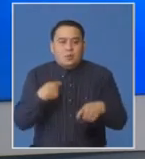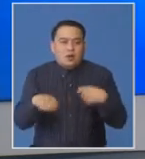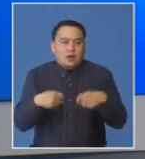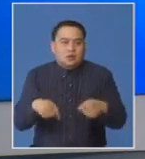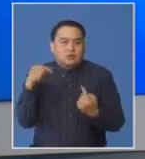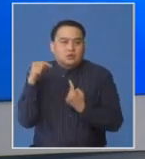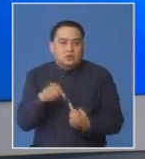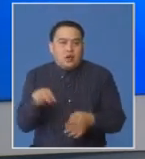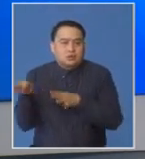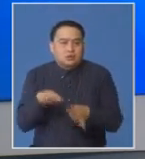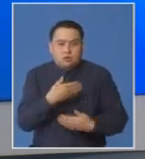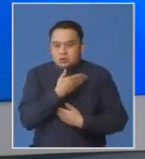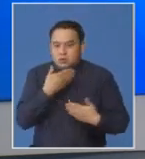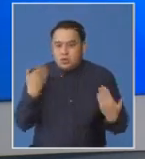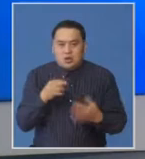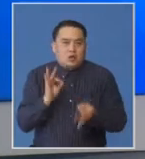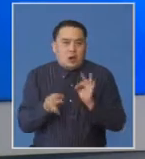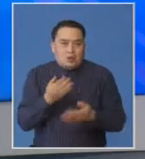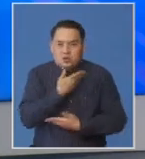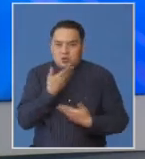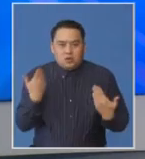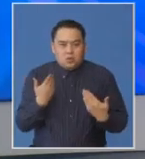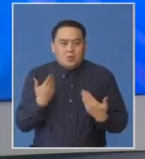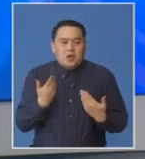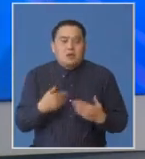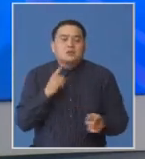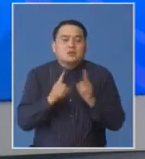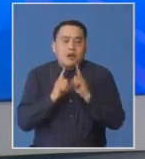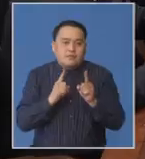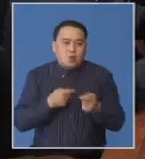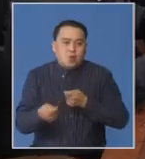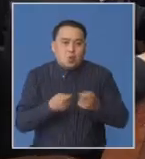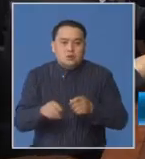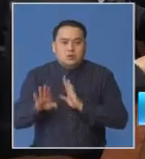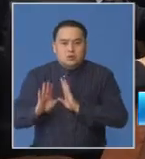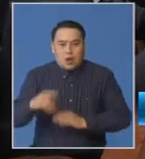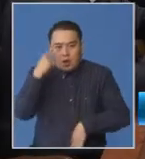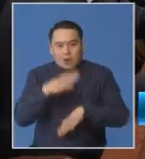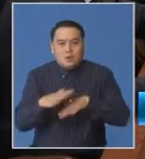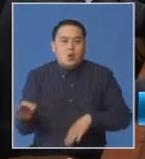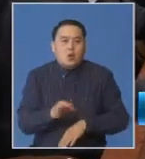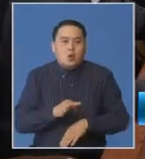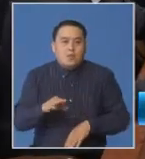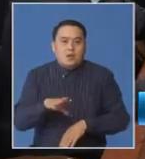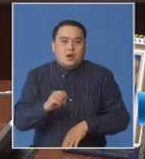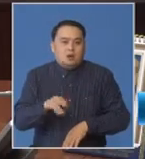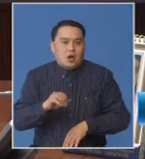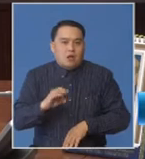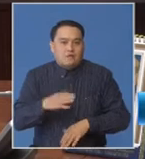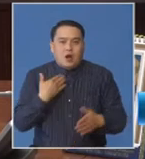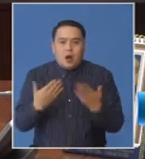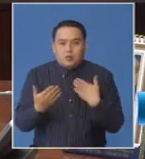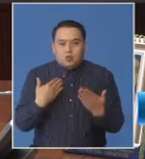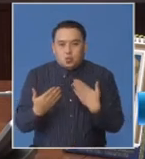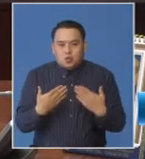не соответствует эстетическим и санитарным нормам. На совещании под руководством заместителя акима Алматинской области